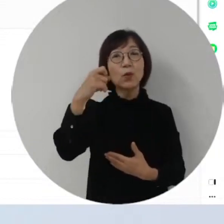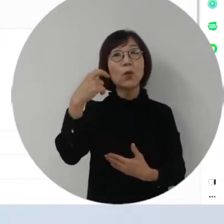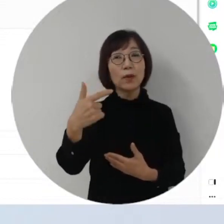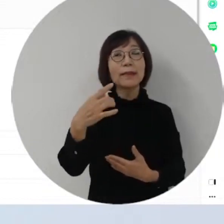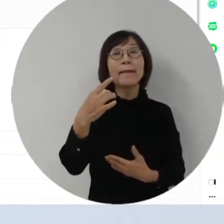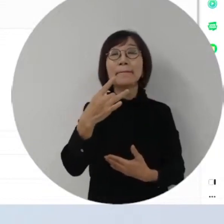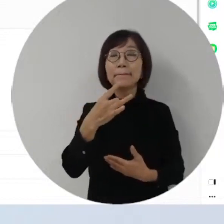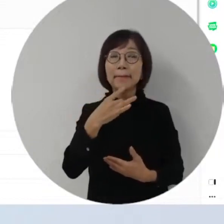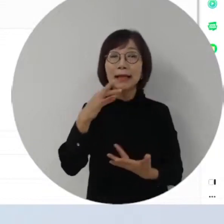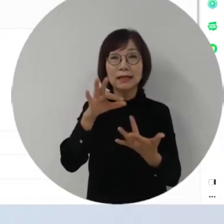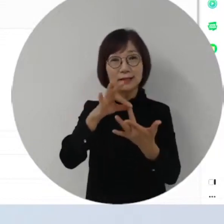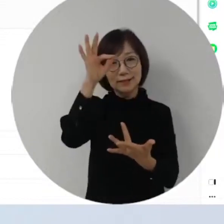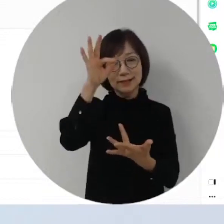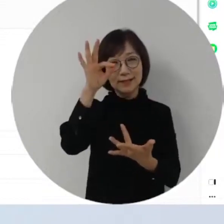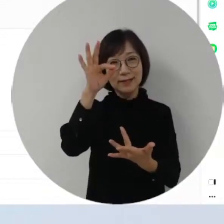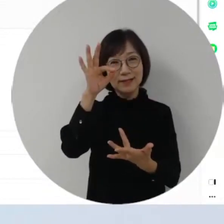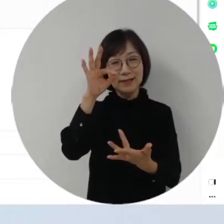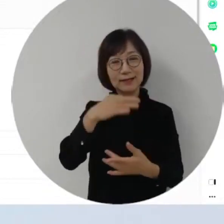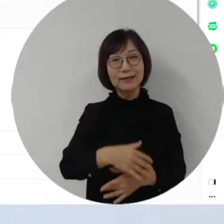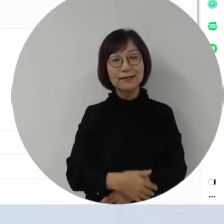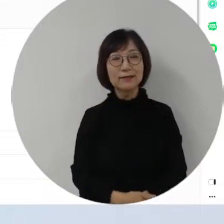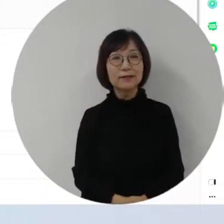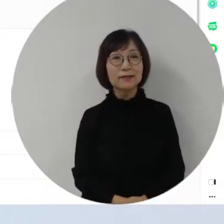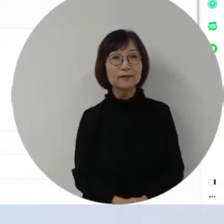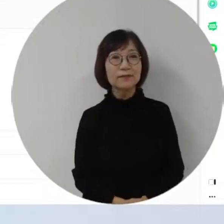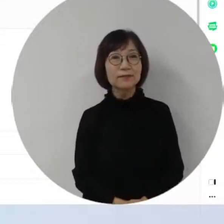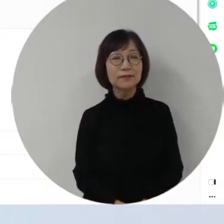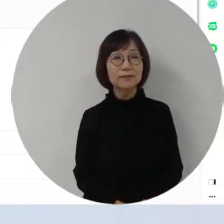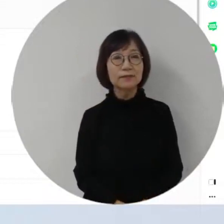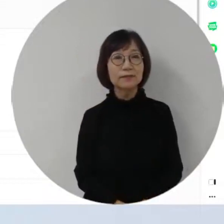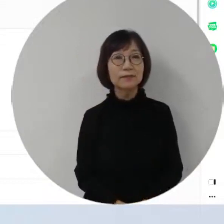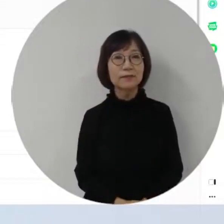아이콘만 한번 선택해 보도록 할까요? 요렇게.